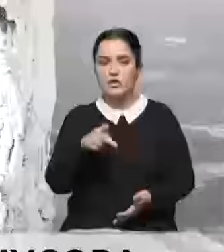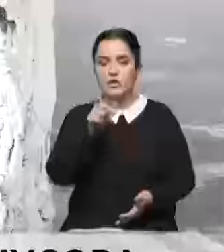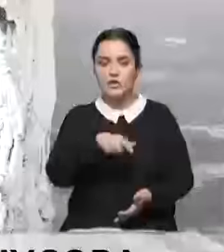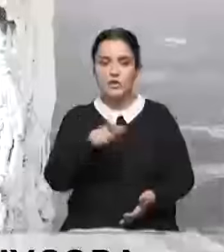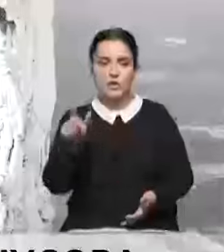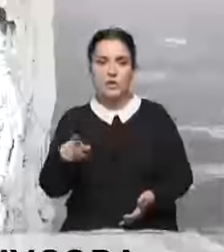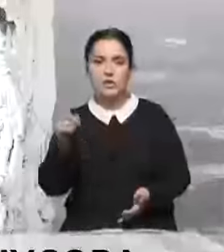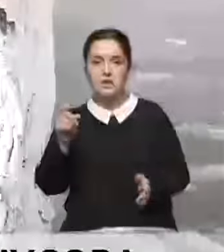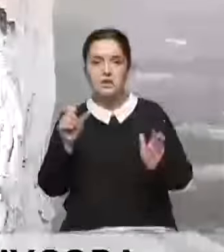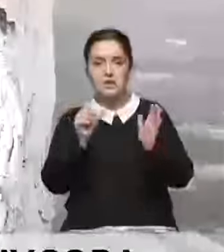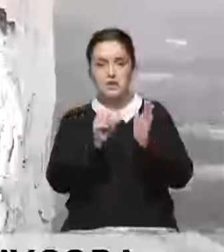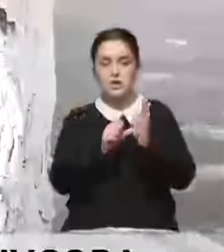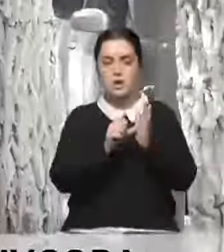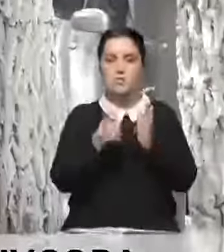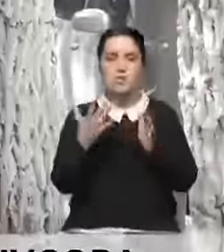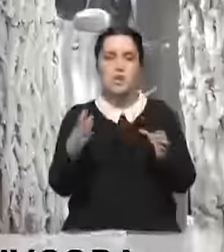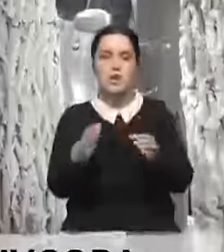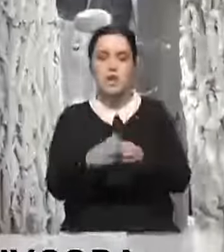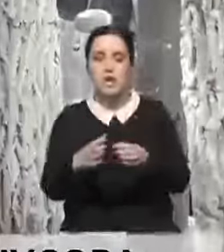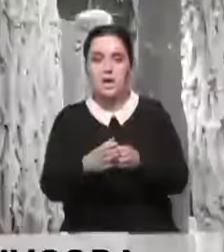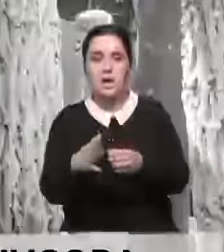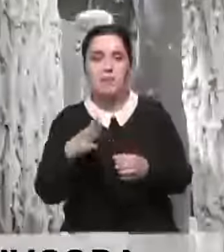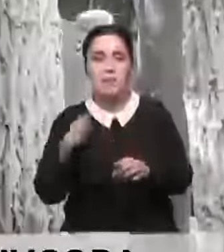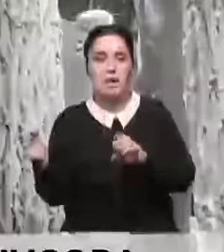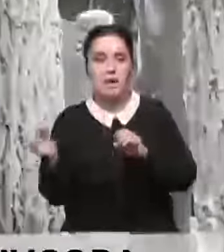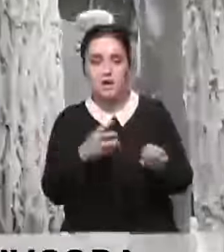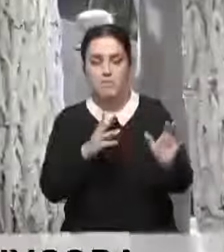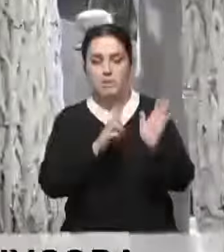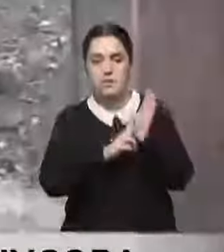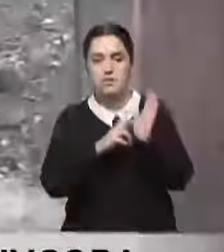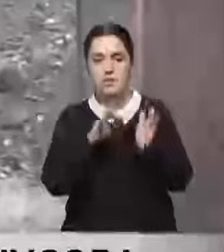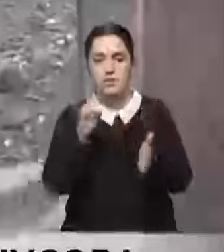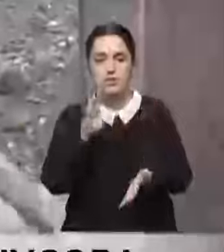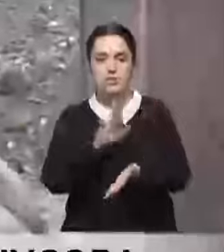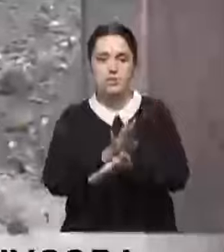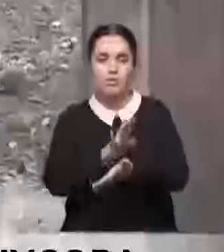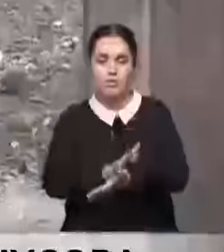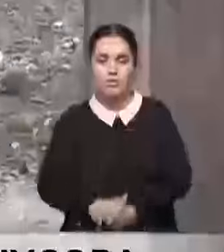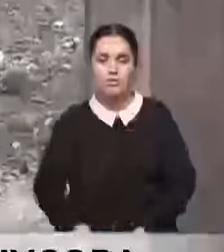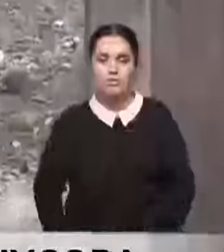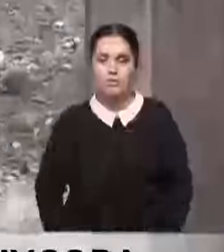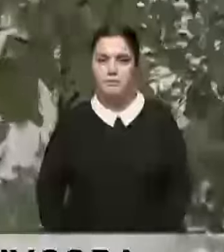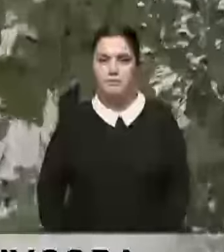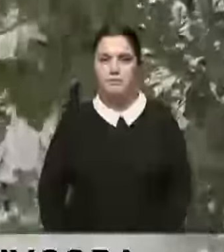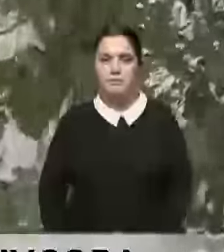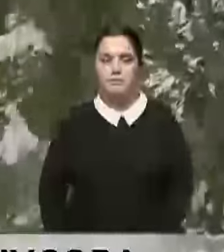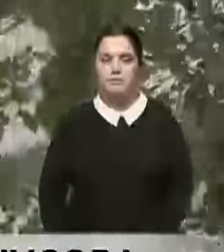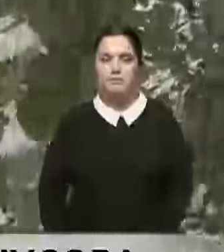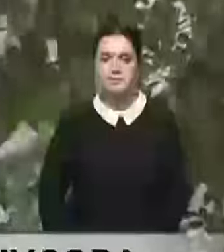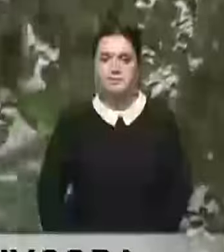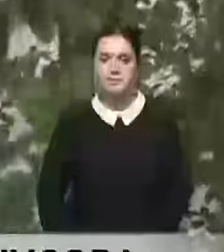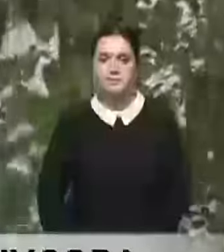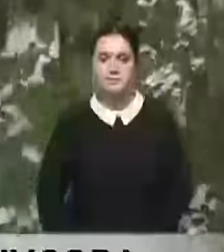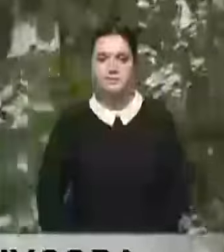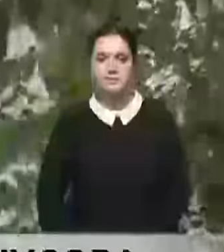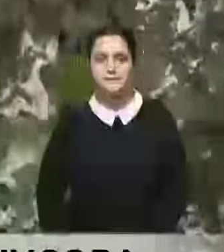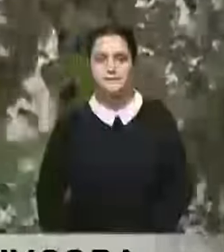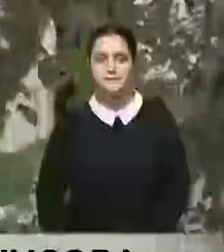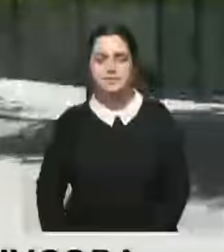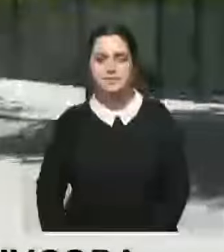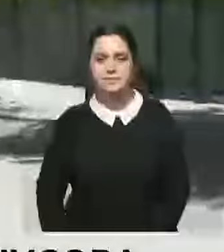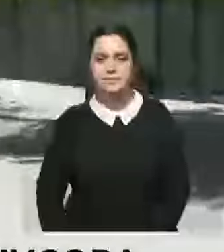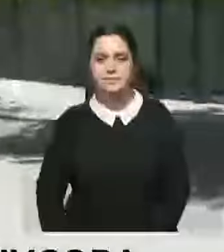из 165 коллективов. Вывезли больше 70 тонн мусора. Анастасия Сулейманова, Нурдаулет Аманкешев, область